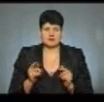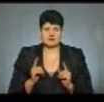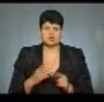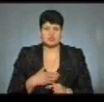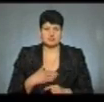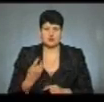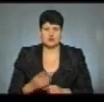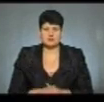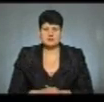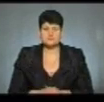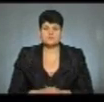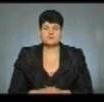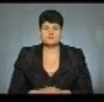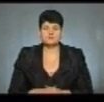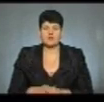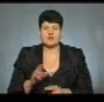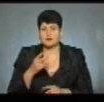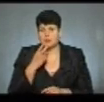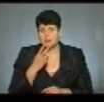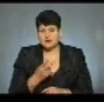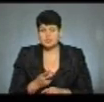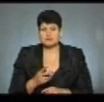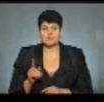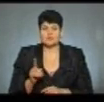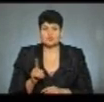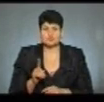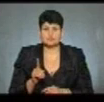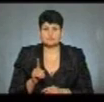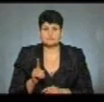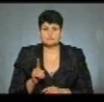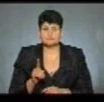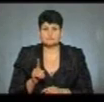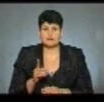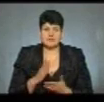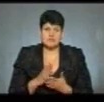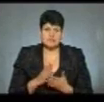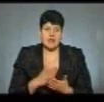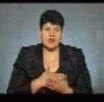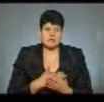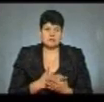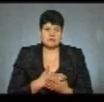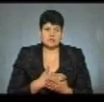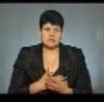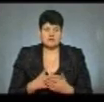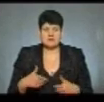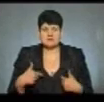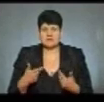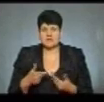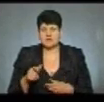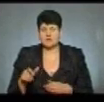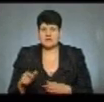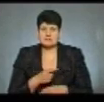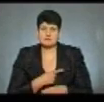область. Ну, як ми бачимо, що є певна активність, звернення людей за